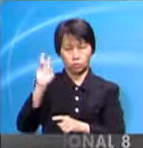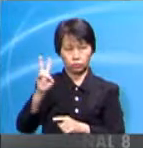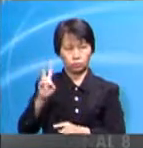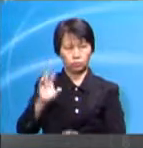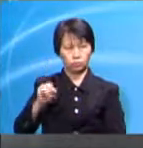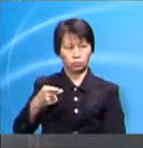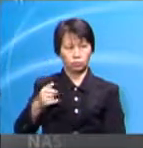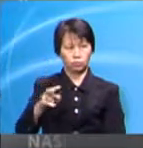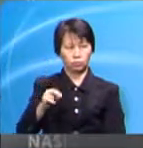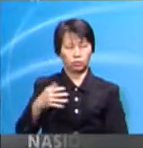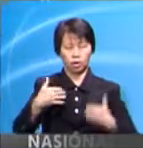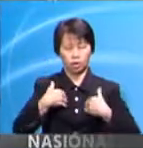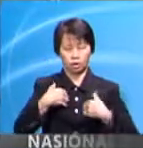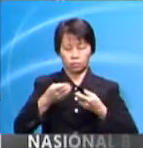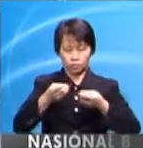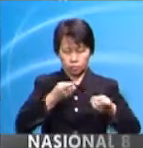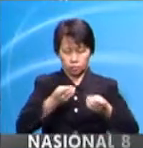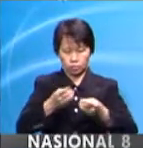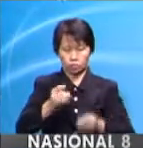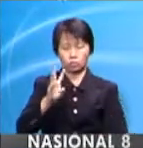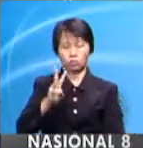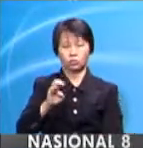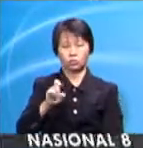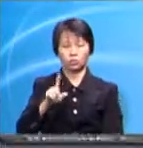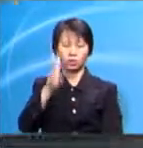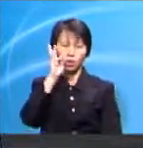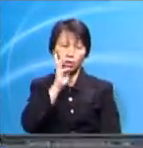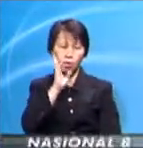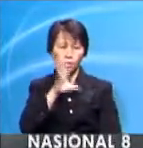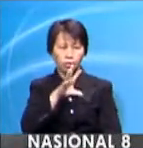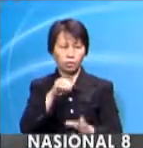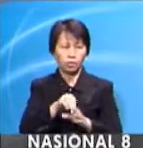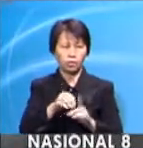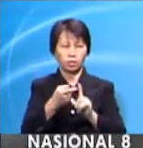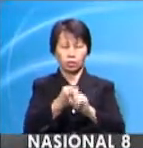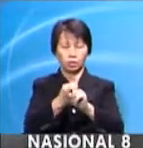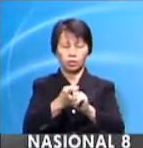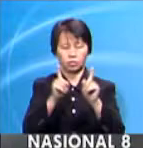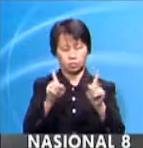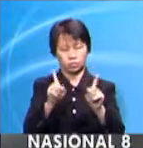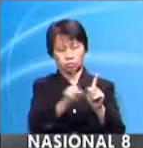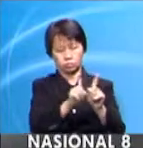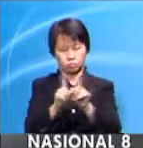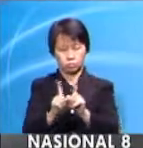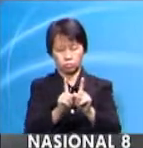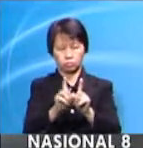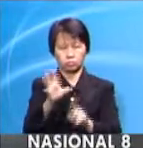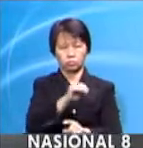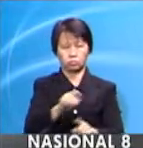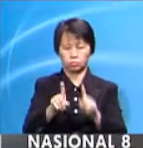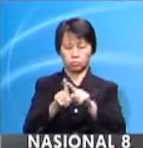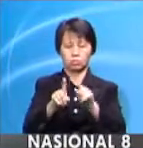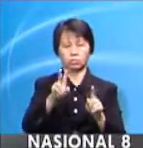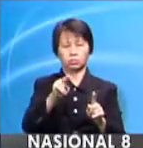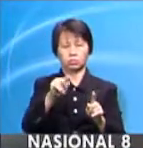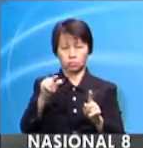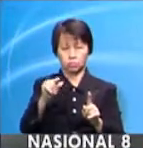wushu hadir menerusi disiplin Dulian Wanita yang melibatkan gantingan Pu Yin dan Eng Shen